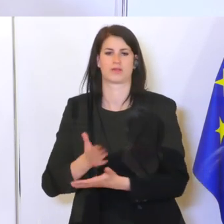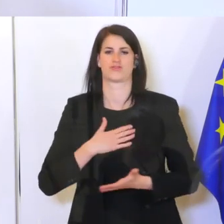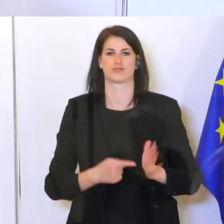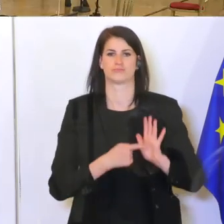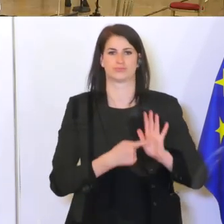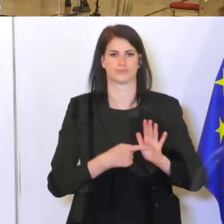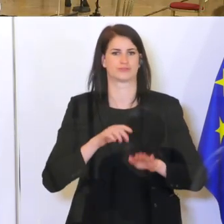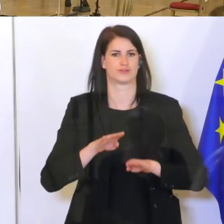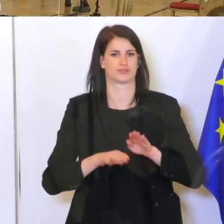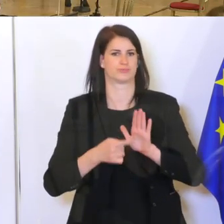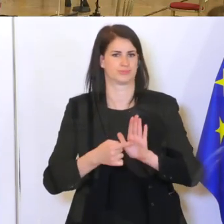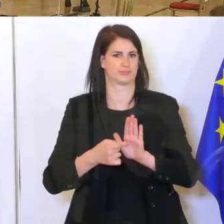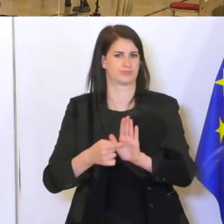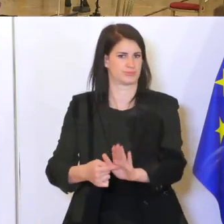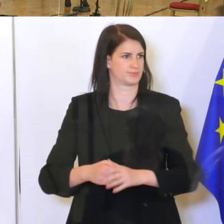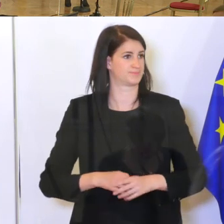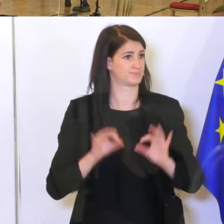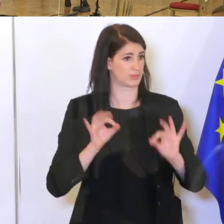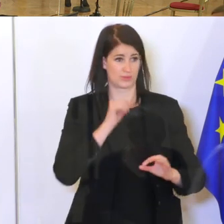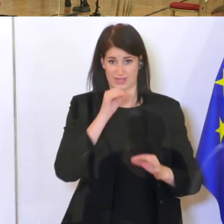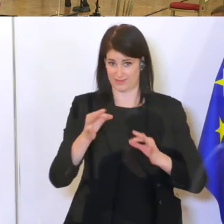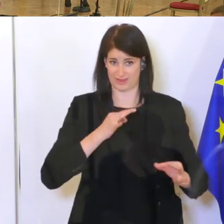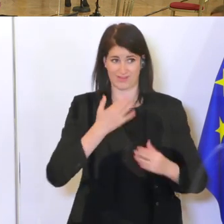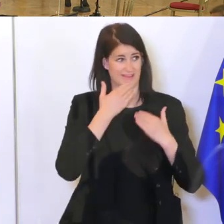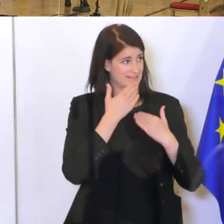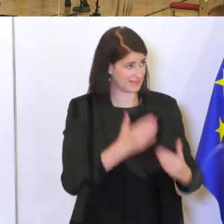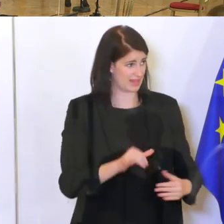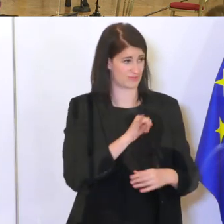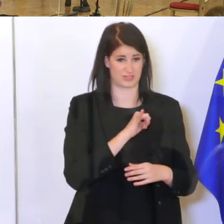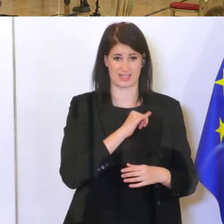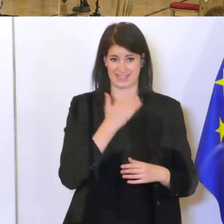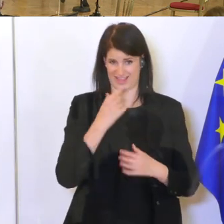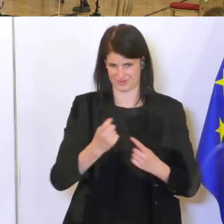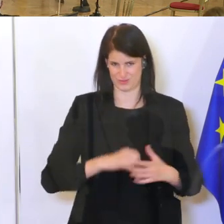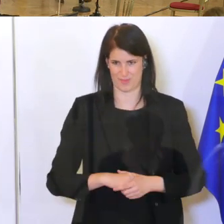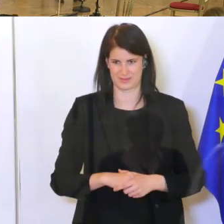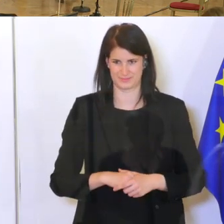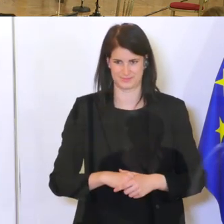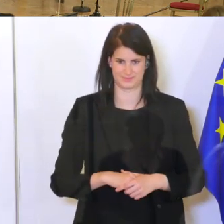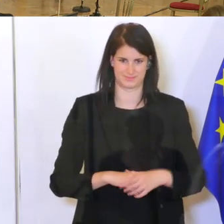Gut, danke schön. Wenn es keine weiteren Fragen mehr gibt, dann danke fürs Interesse und fürs Kommen.